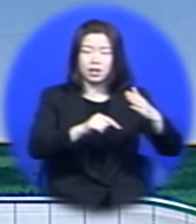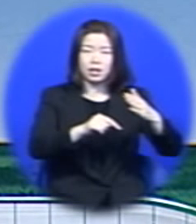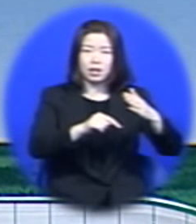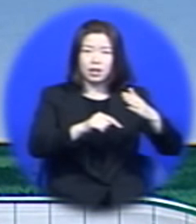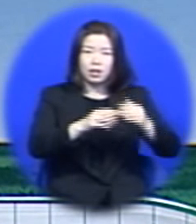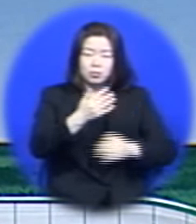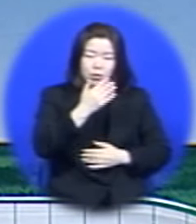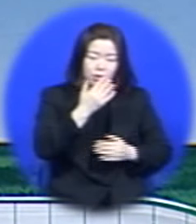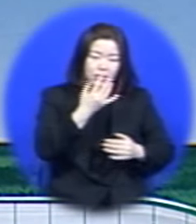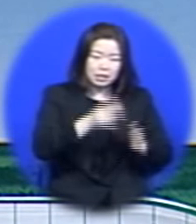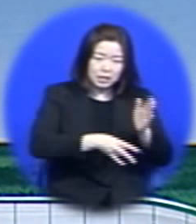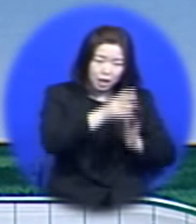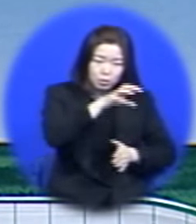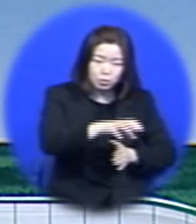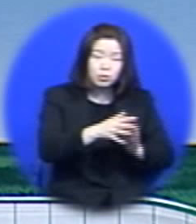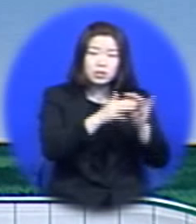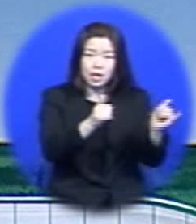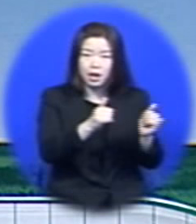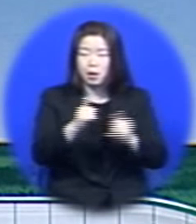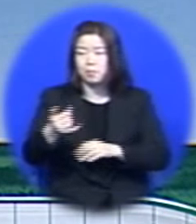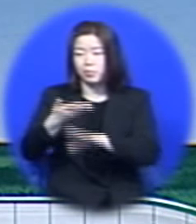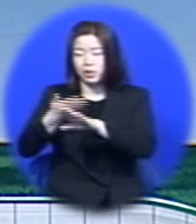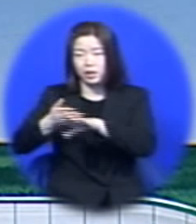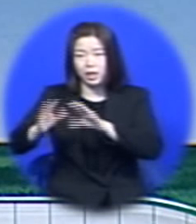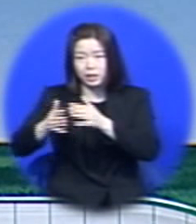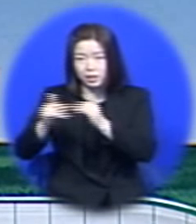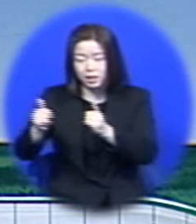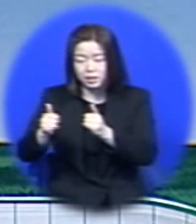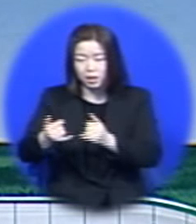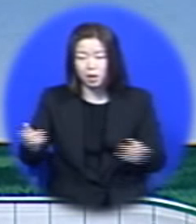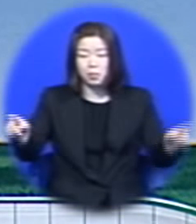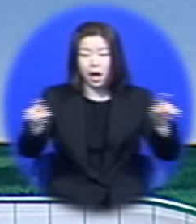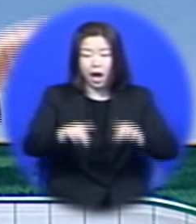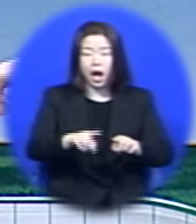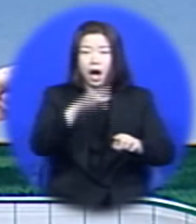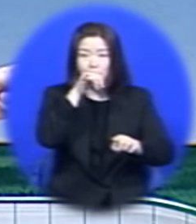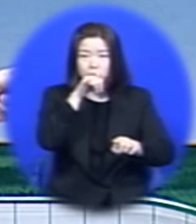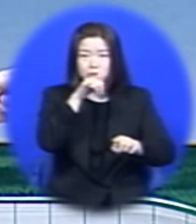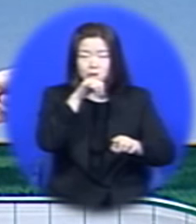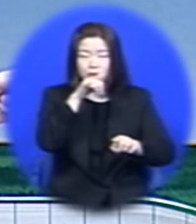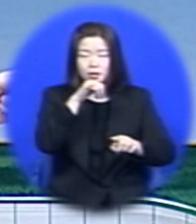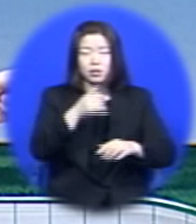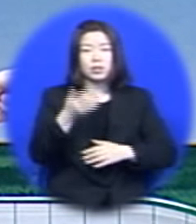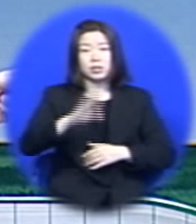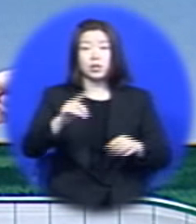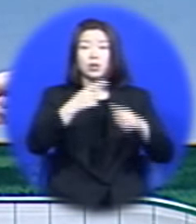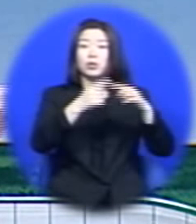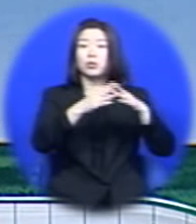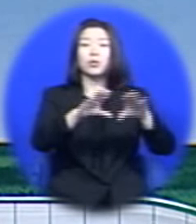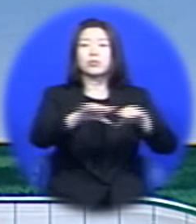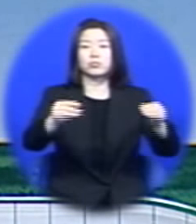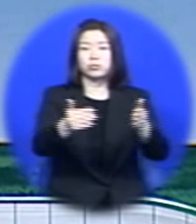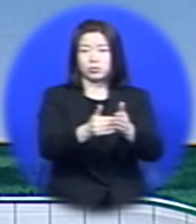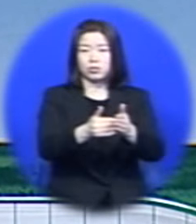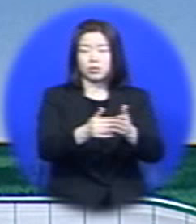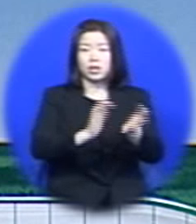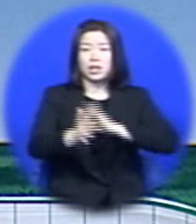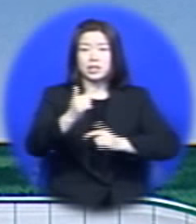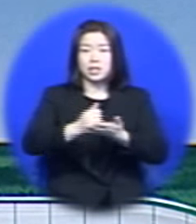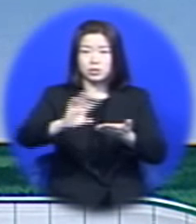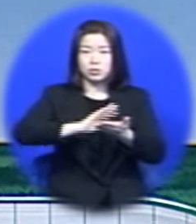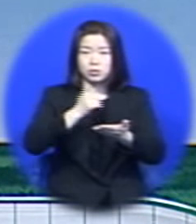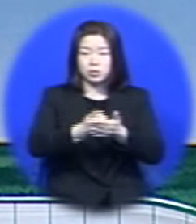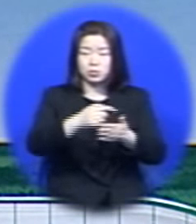들어왔습니다. 자, 이걸 어떻게 풀 수 있을까요? 이 교회는 풀었어요. 예수 그리스도